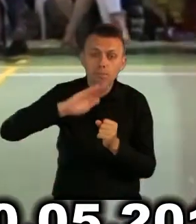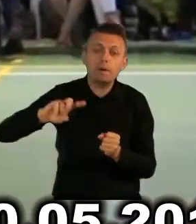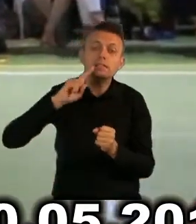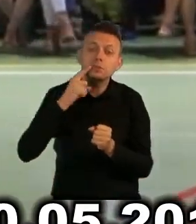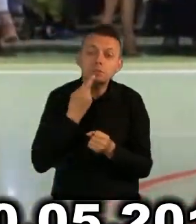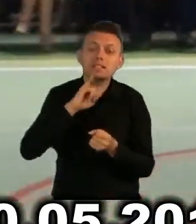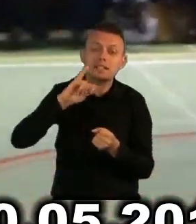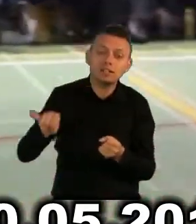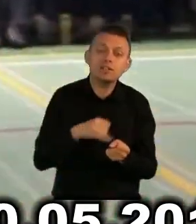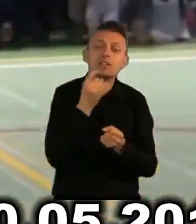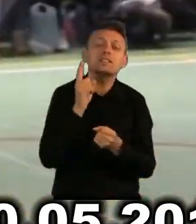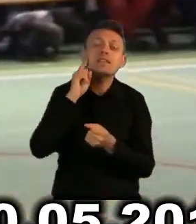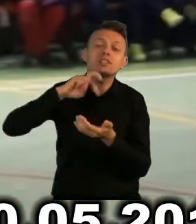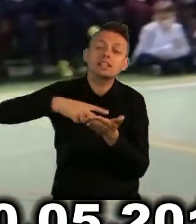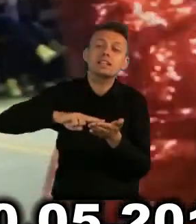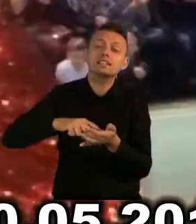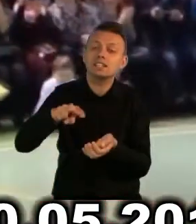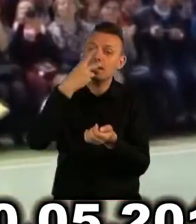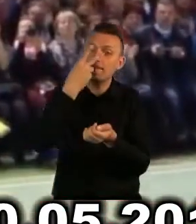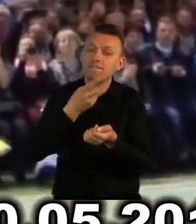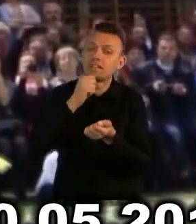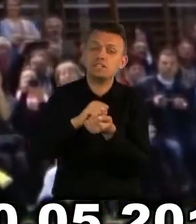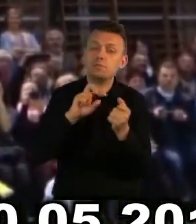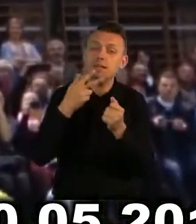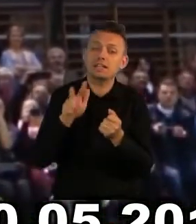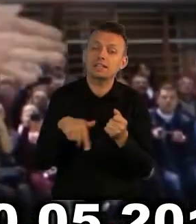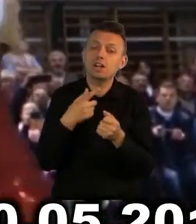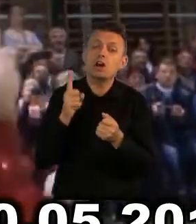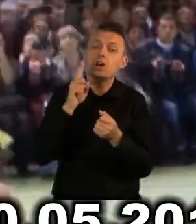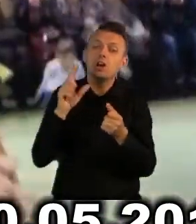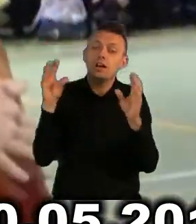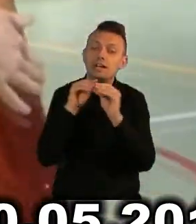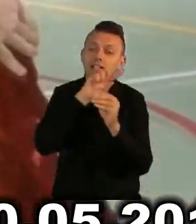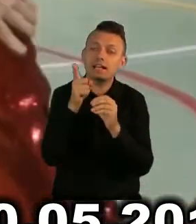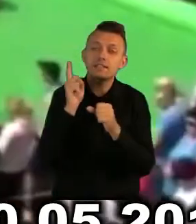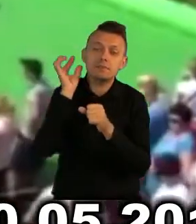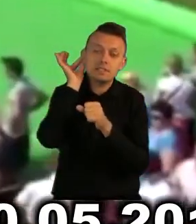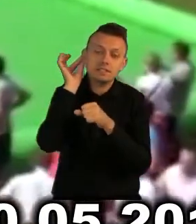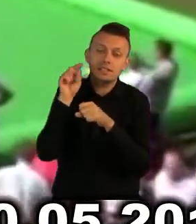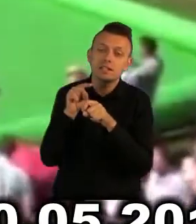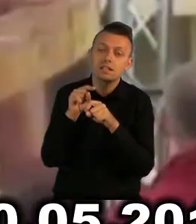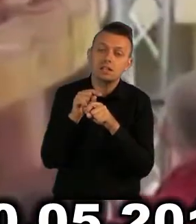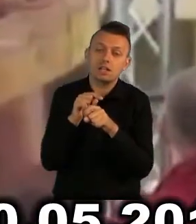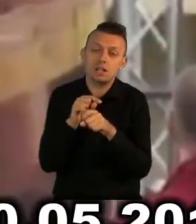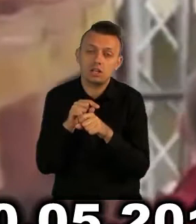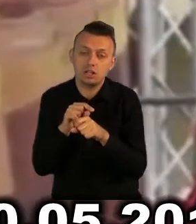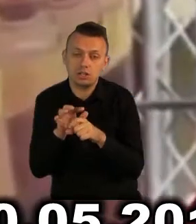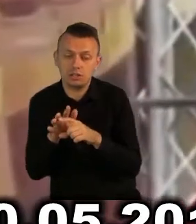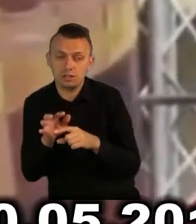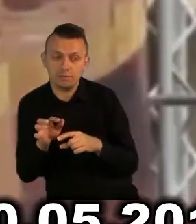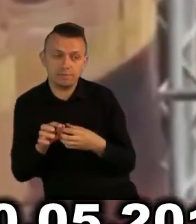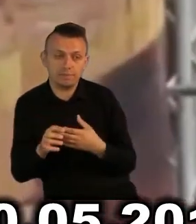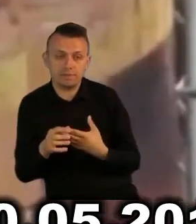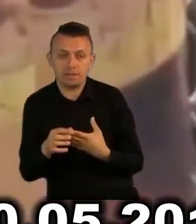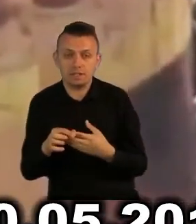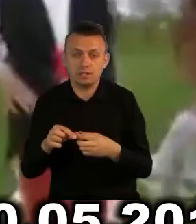energii tancerza, znanego z programu telewizyjnego Taniec z Gwiazdami, Jana Klimenta z małżonką Lenką. Po dniu pełnym ruchu należy